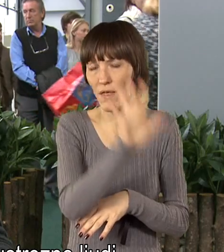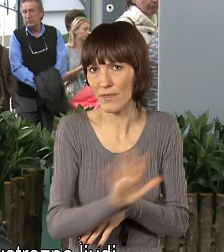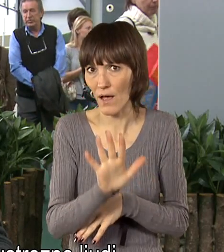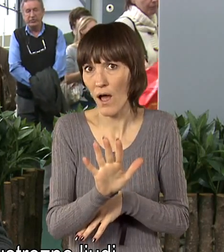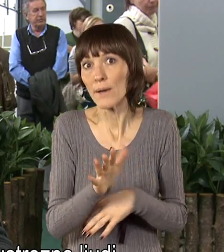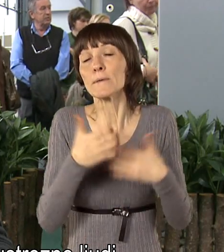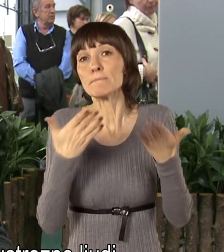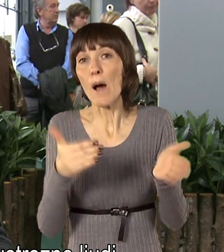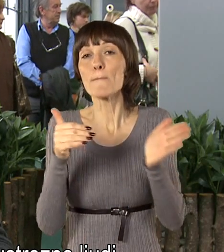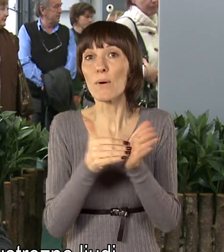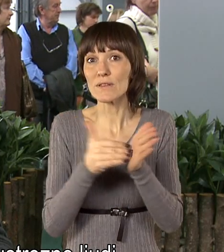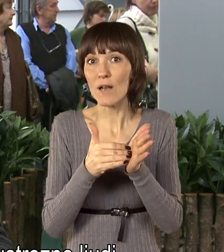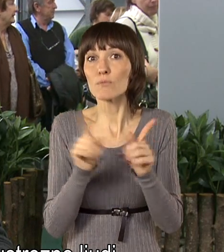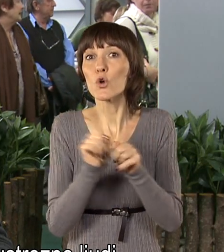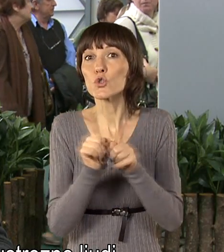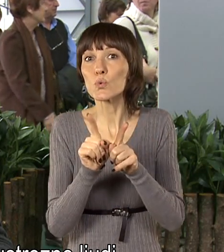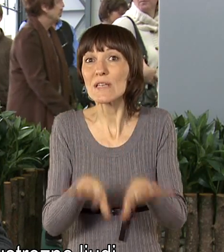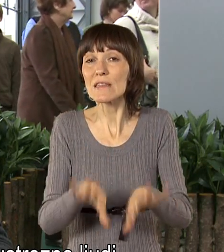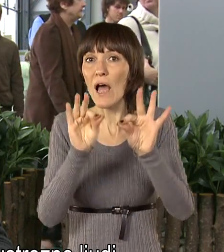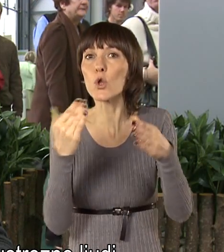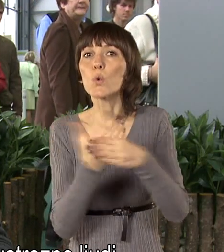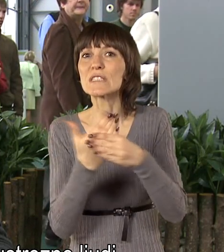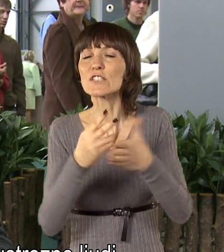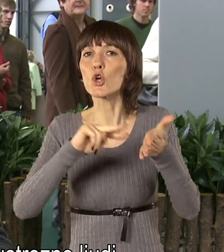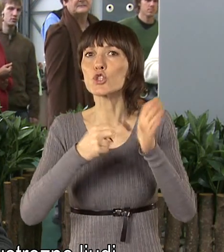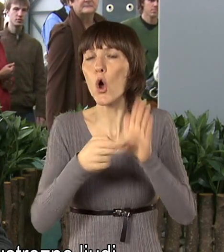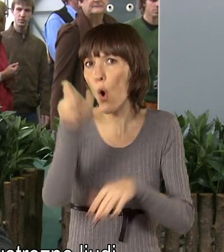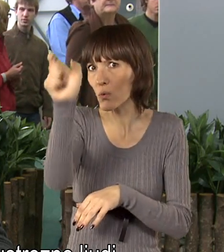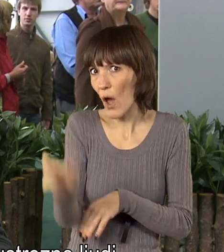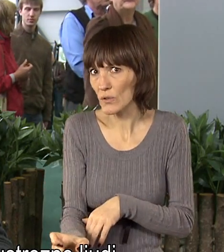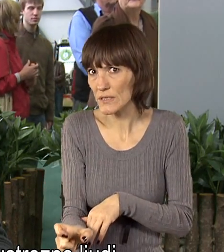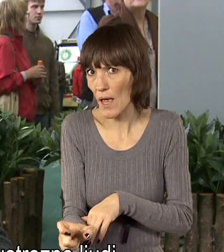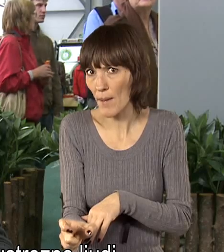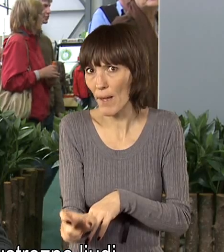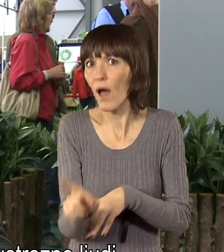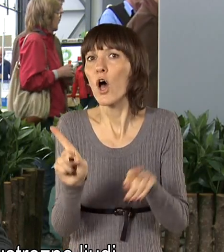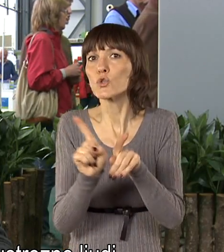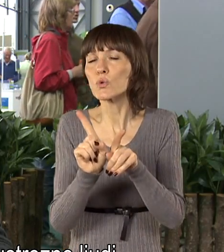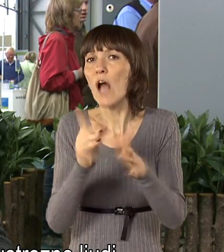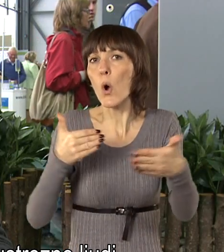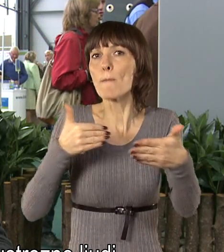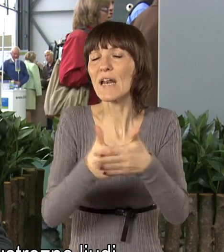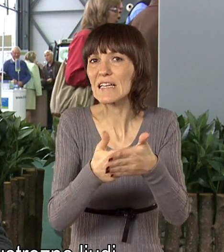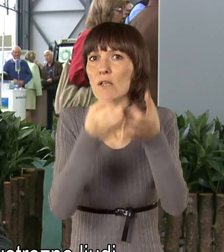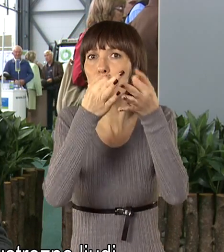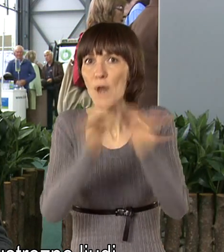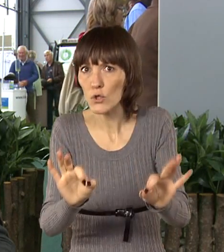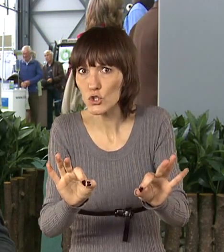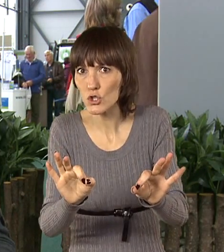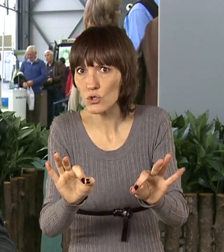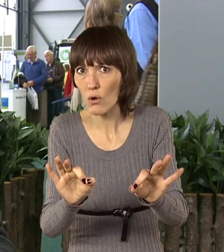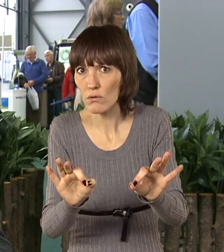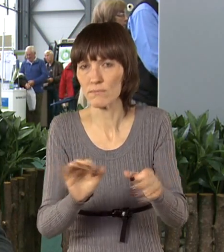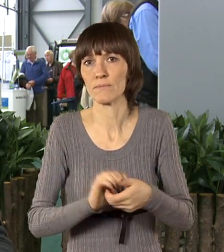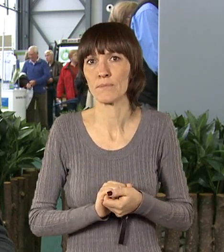ampak jasno, potrebno je tudi ustrezne ljudi najti in ustrezne infrastrukture tudi